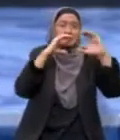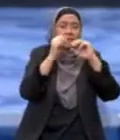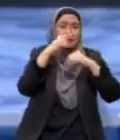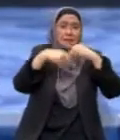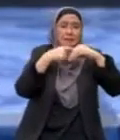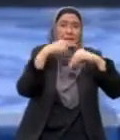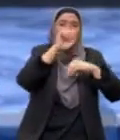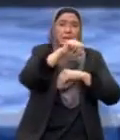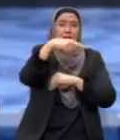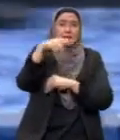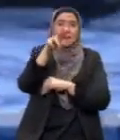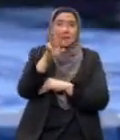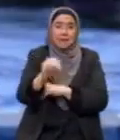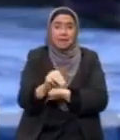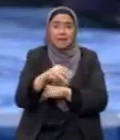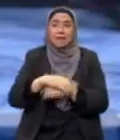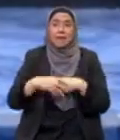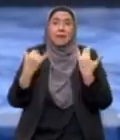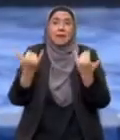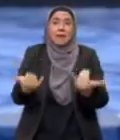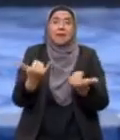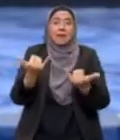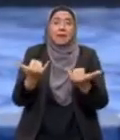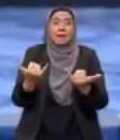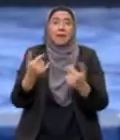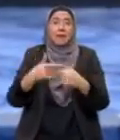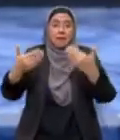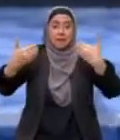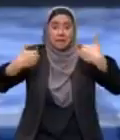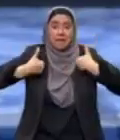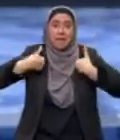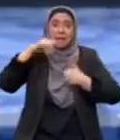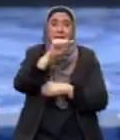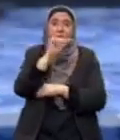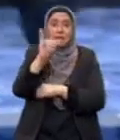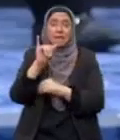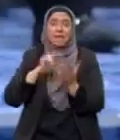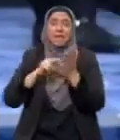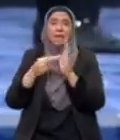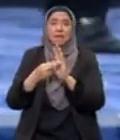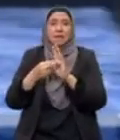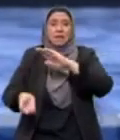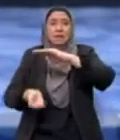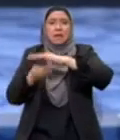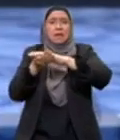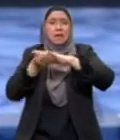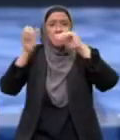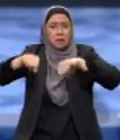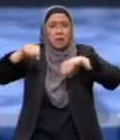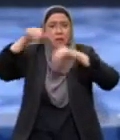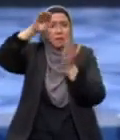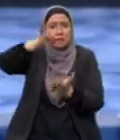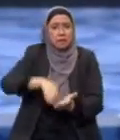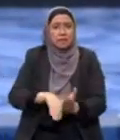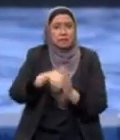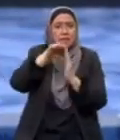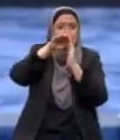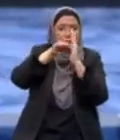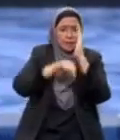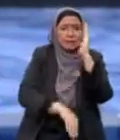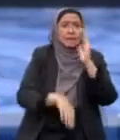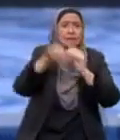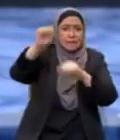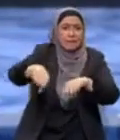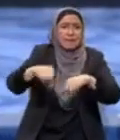langsung Suka tidak suka rasuah tu dapat dikurangkan sebab sistem tu lebih sistem computeriz tidak adanya